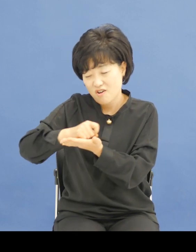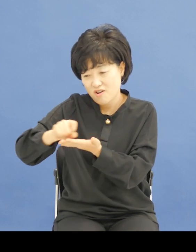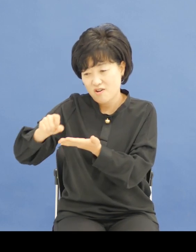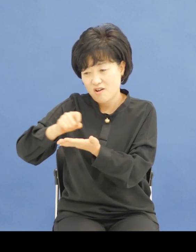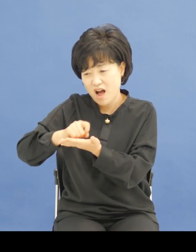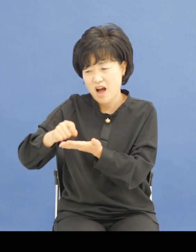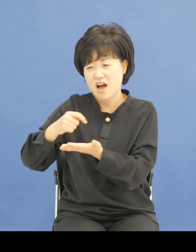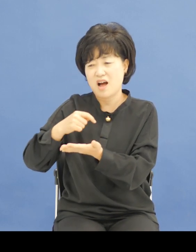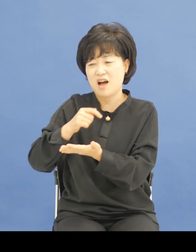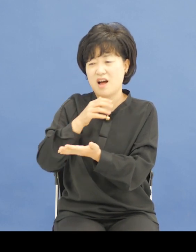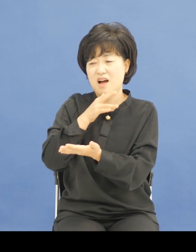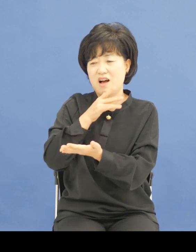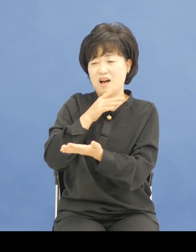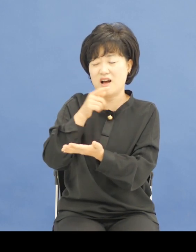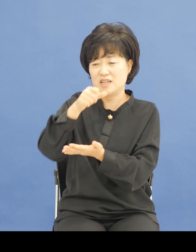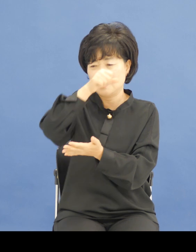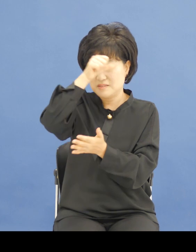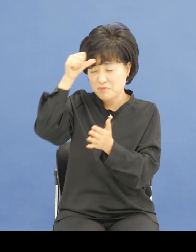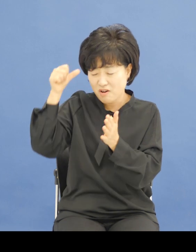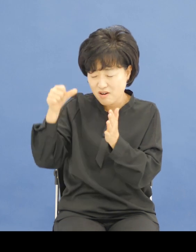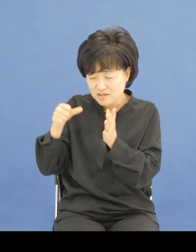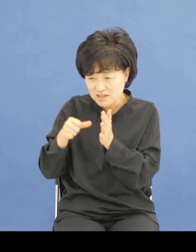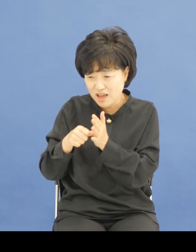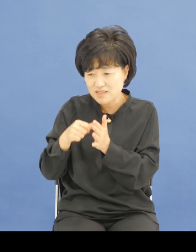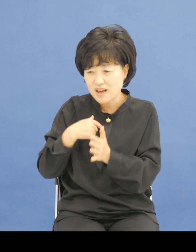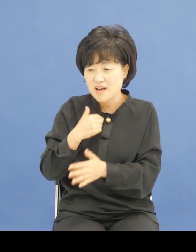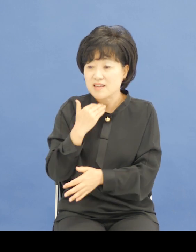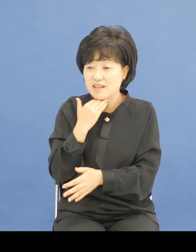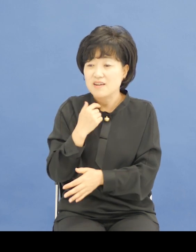내가 평생 기다렸던 예수님인가 보다.